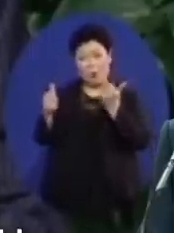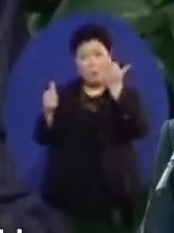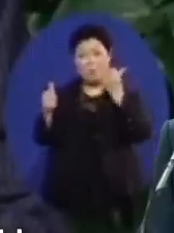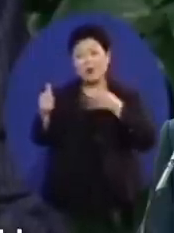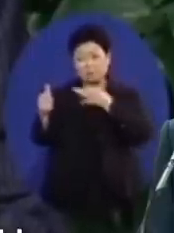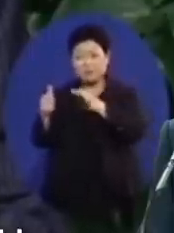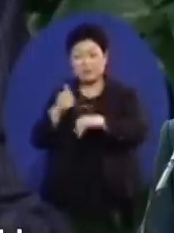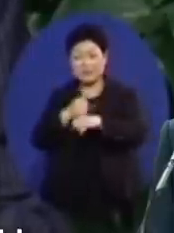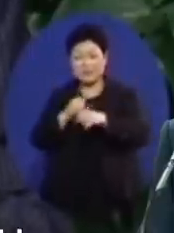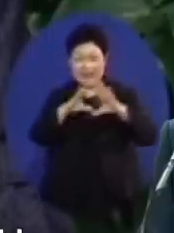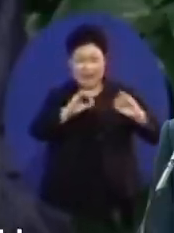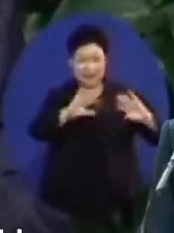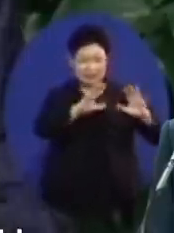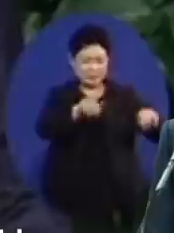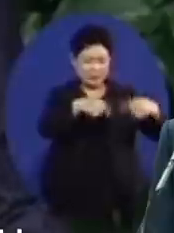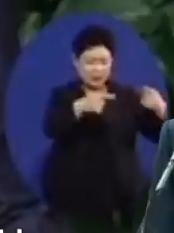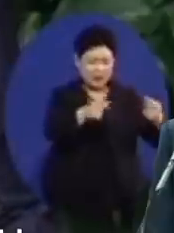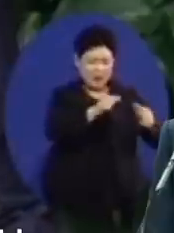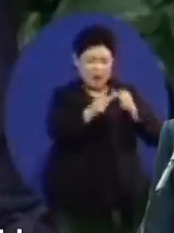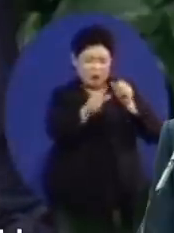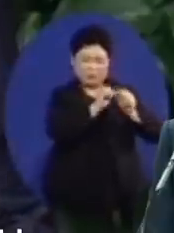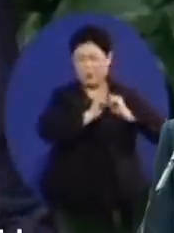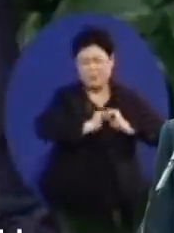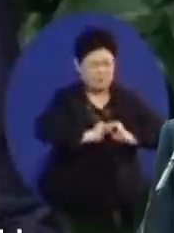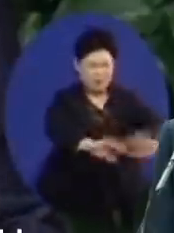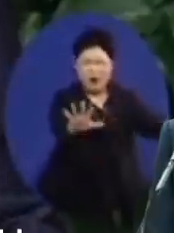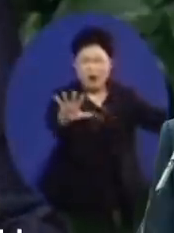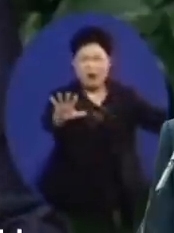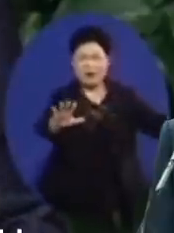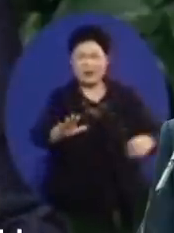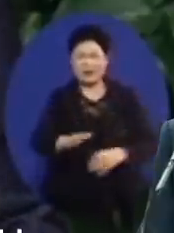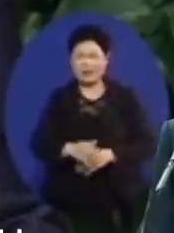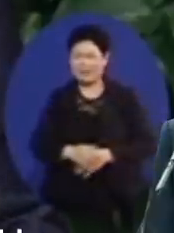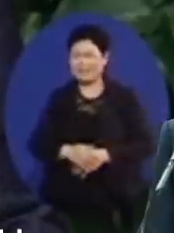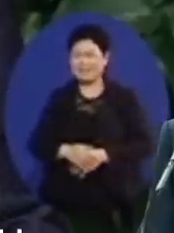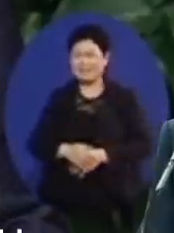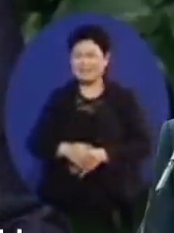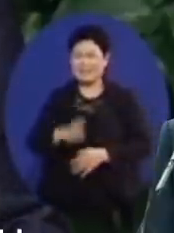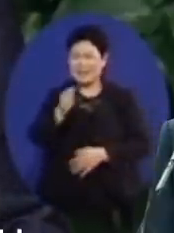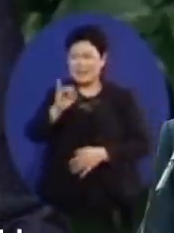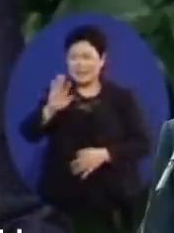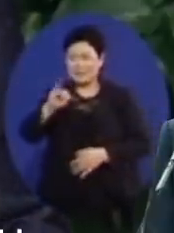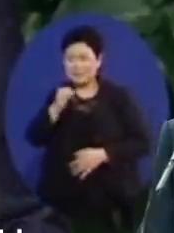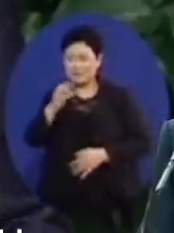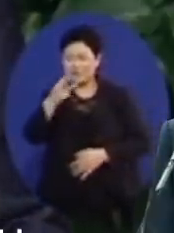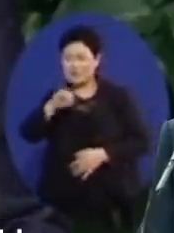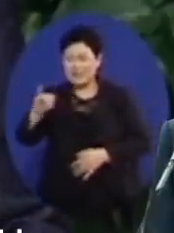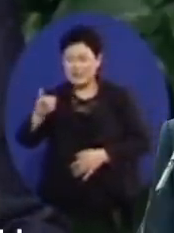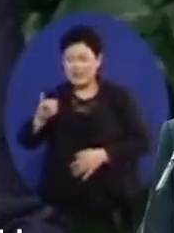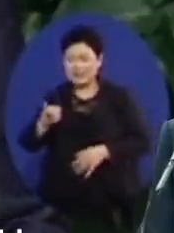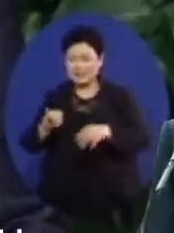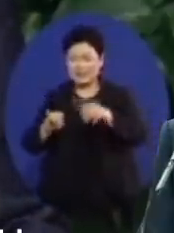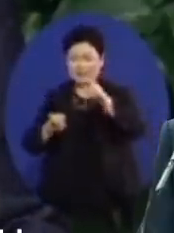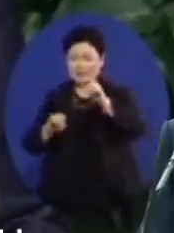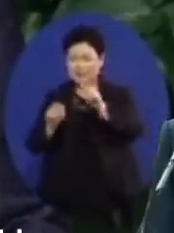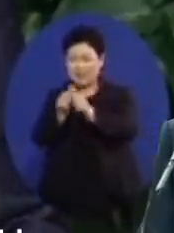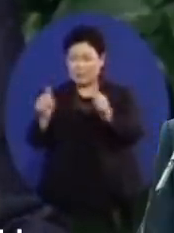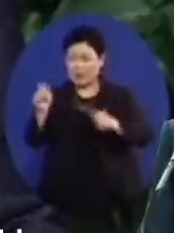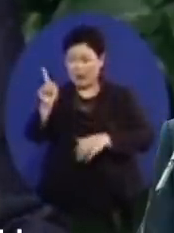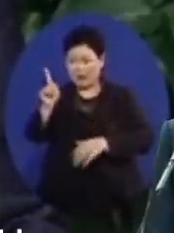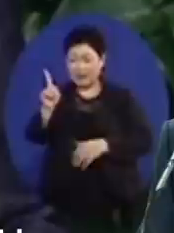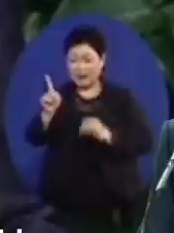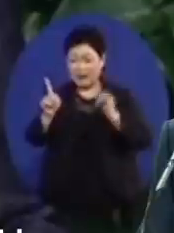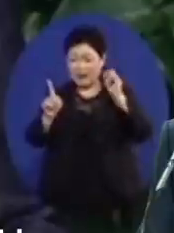그래서 애굽으로 내려가니까 소문이 쫙 났습니다. 히브리에서 한 남자가